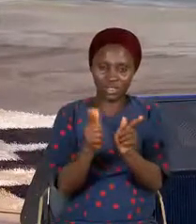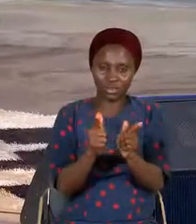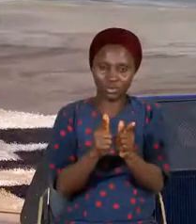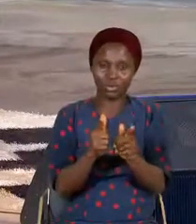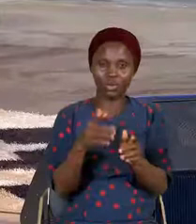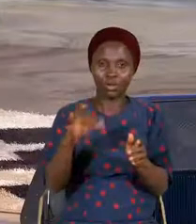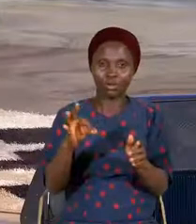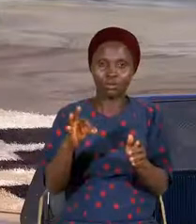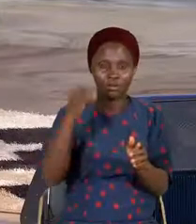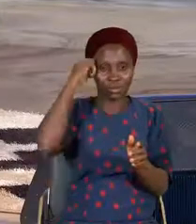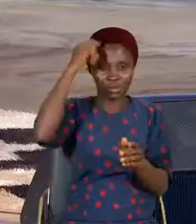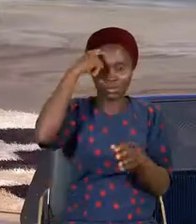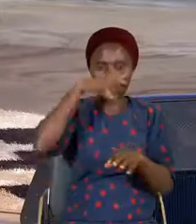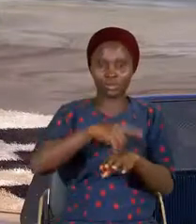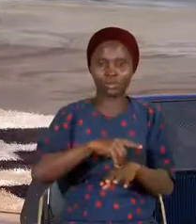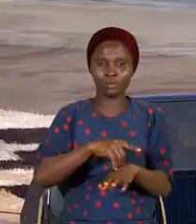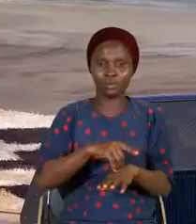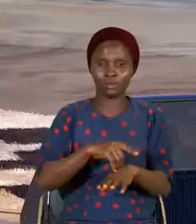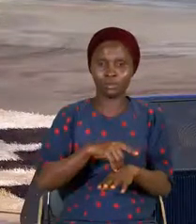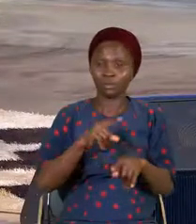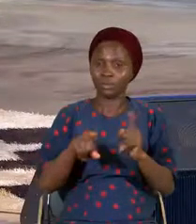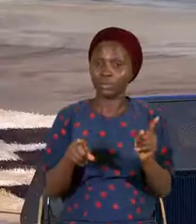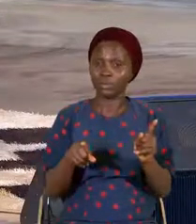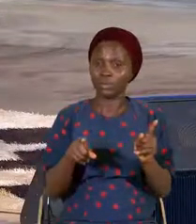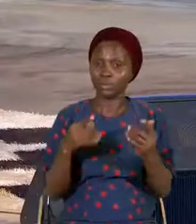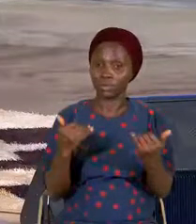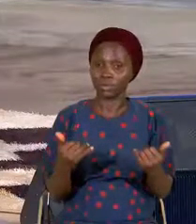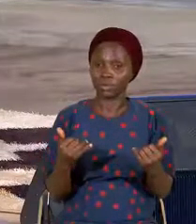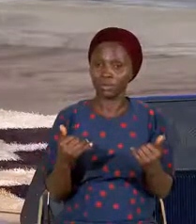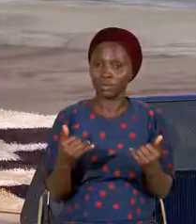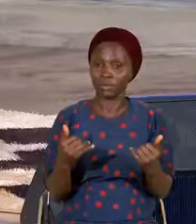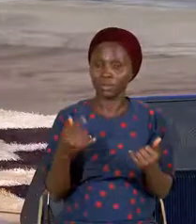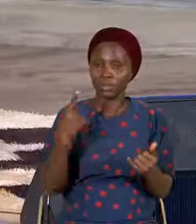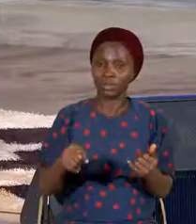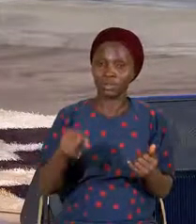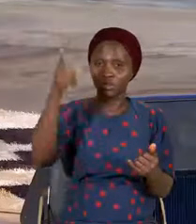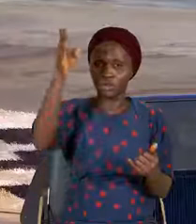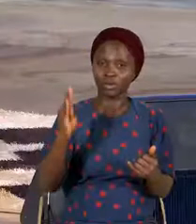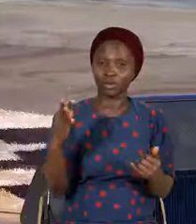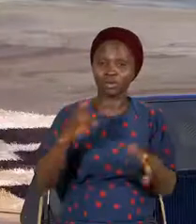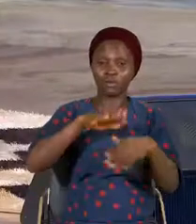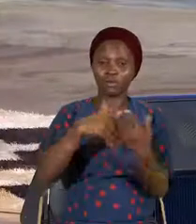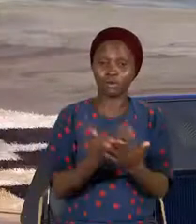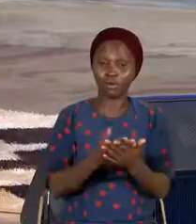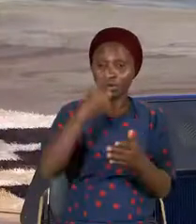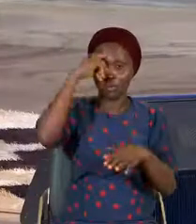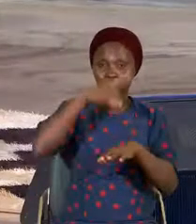peu de sa sagesse. Mais maintenant, le Dieu de toute